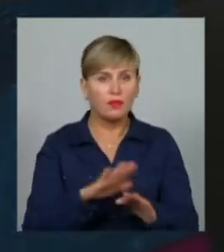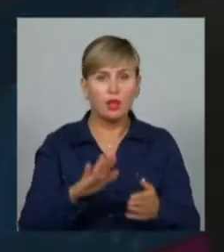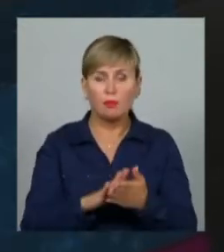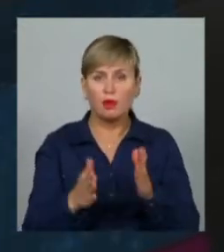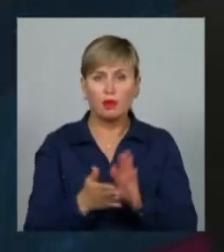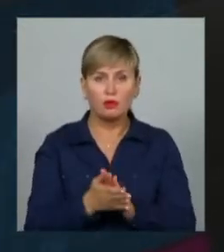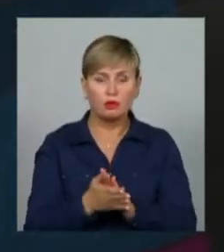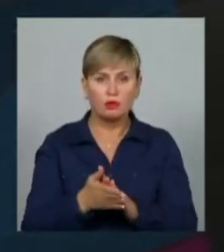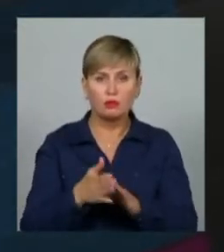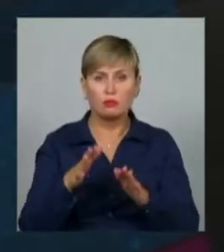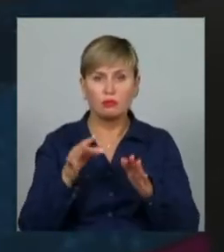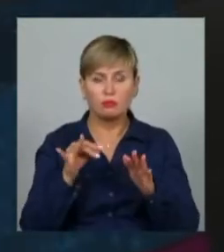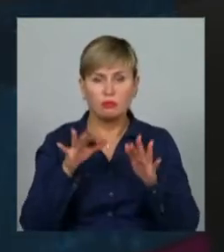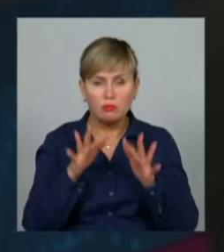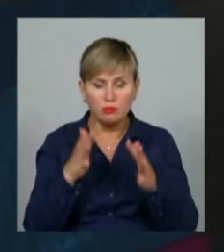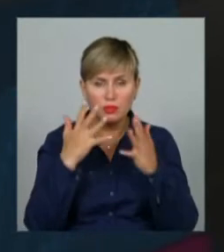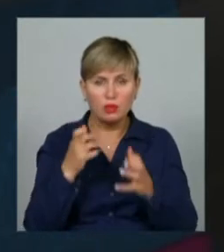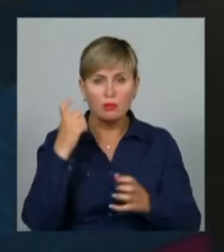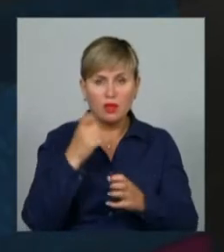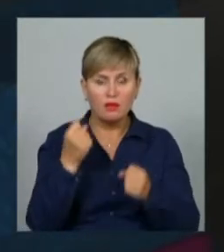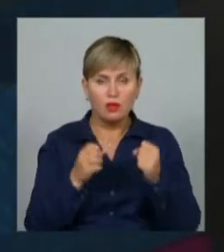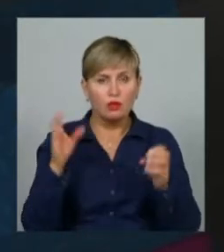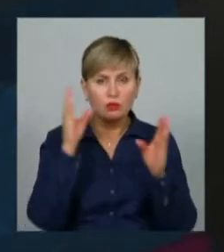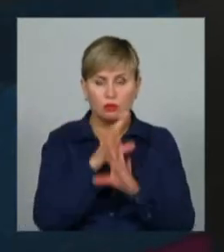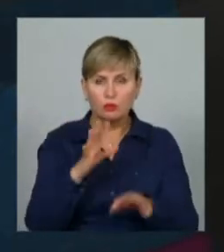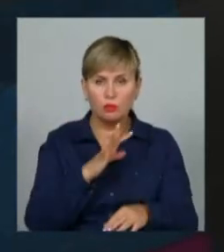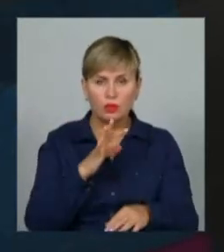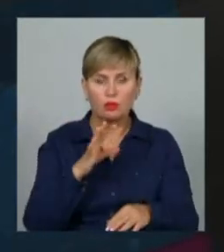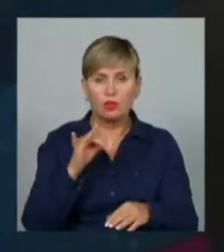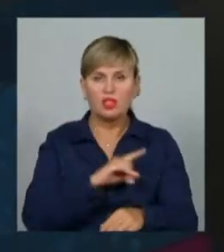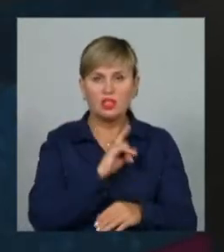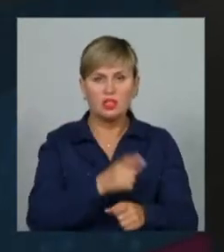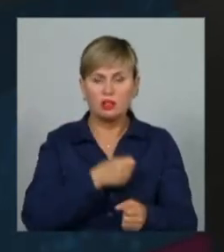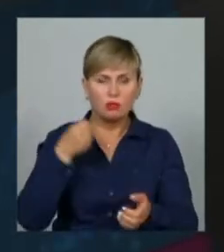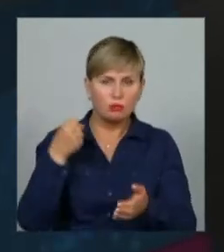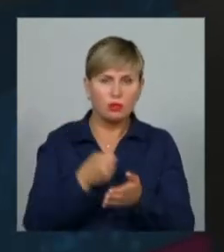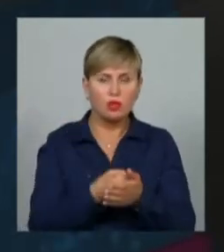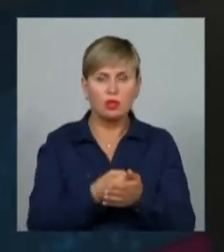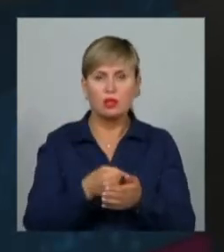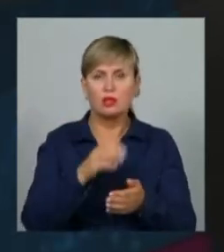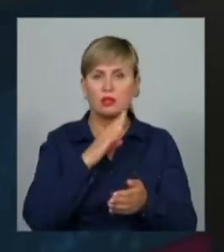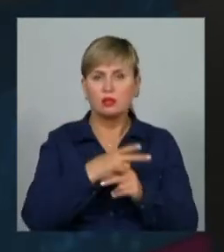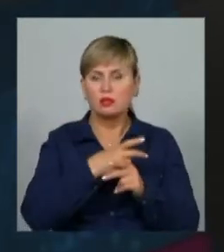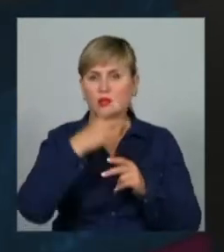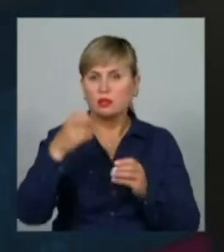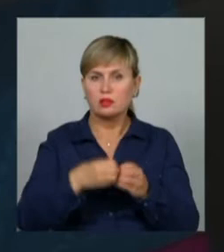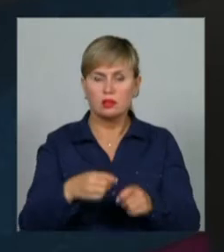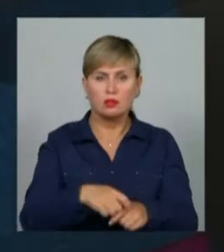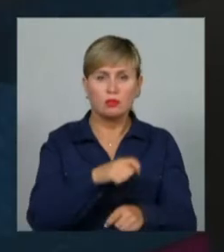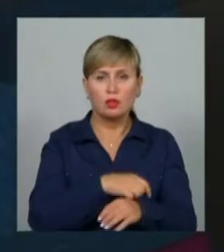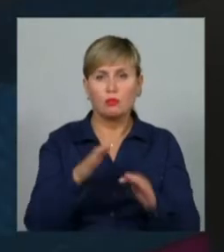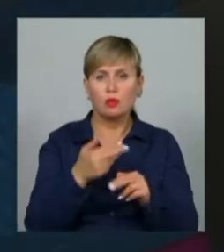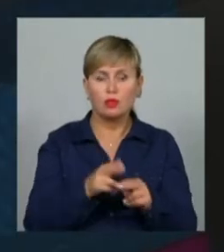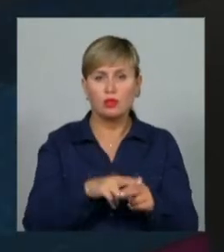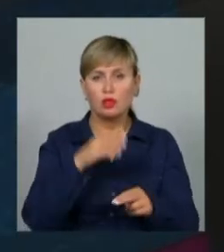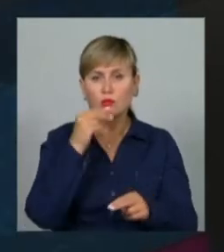и неосвещенном месте. Пьяный водитель не успел среагировать. От сильного удара пострадавшую отбросило на десятки метров, после чего